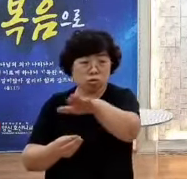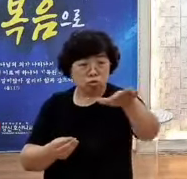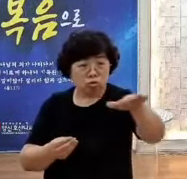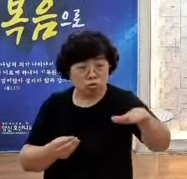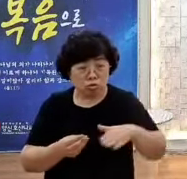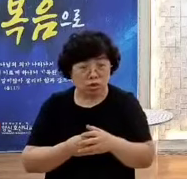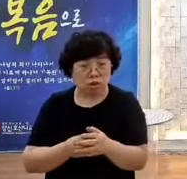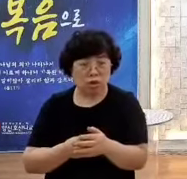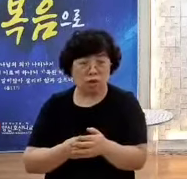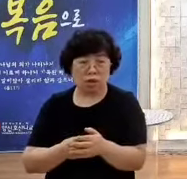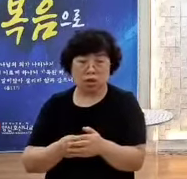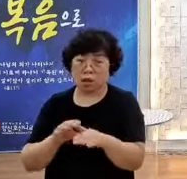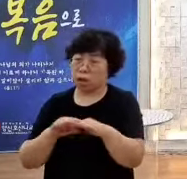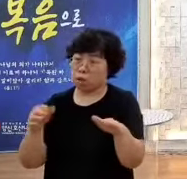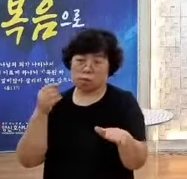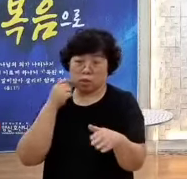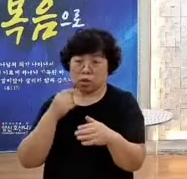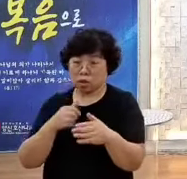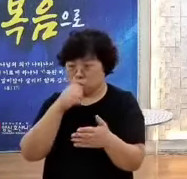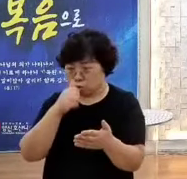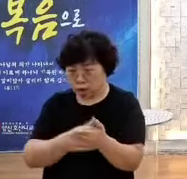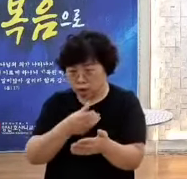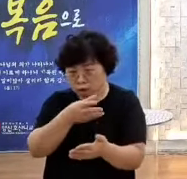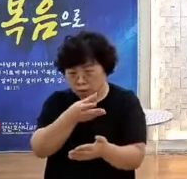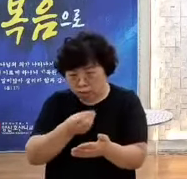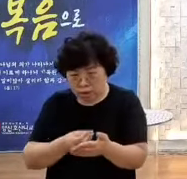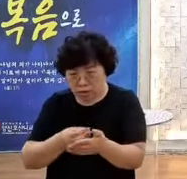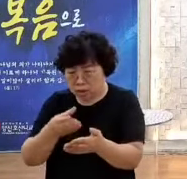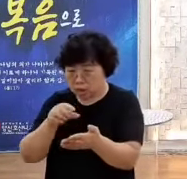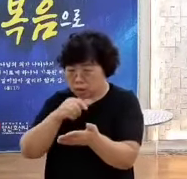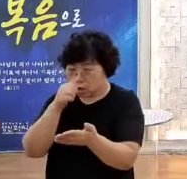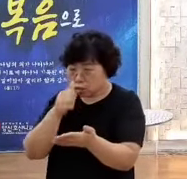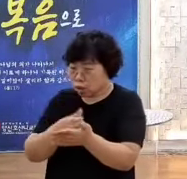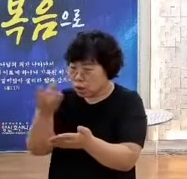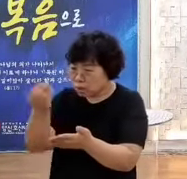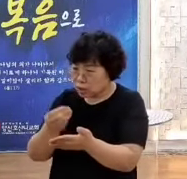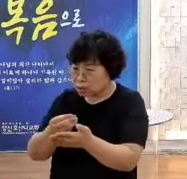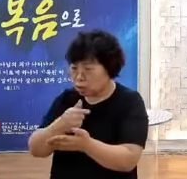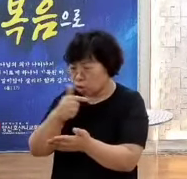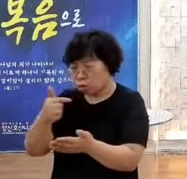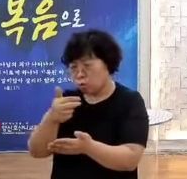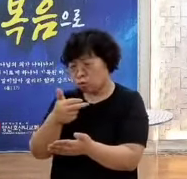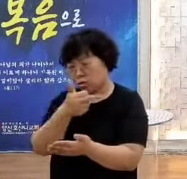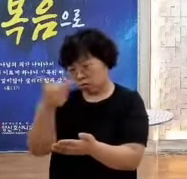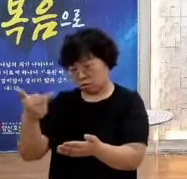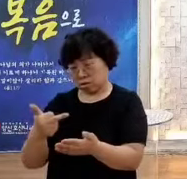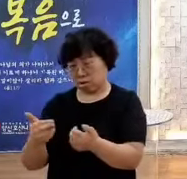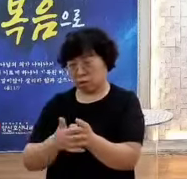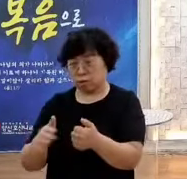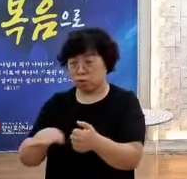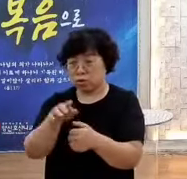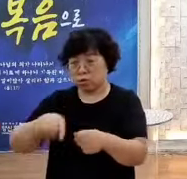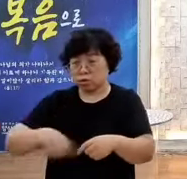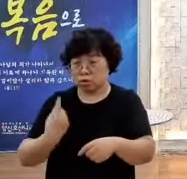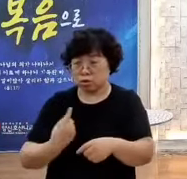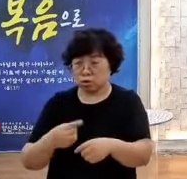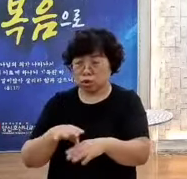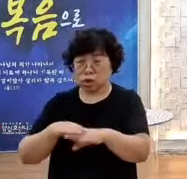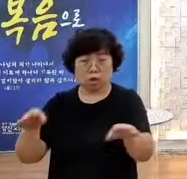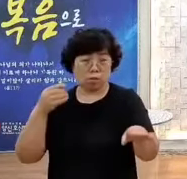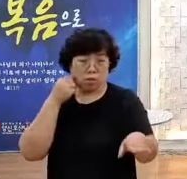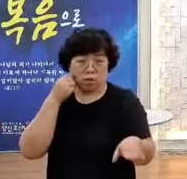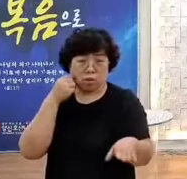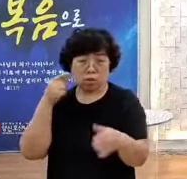얼마나 우리가 진 이 죄의 빚이 큰지 우리 힘으로는 도저히 그 죄의 빚을 갚을 수가 있다 없다? 없다는